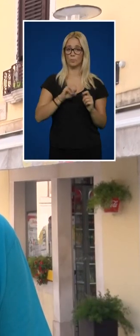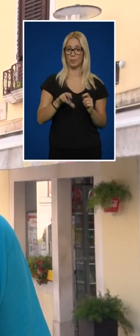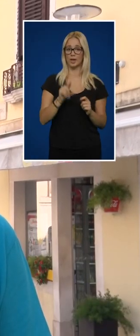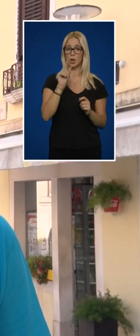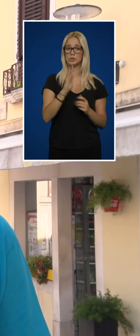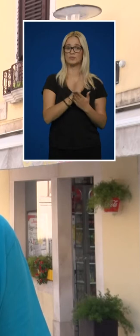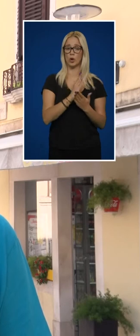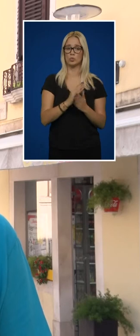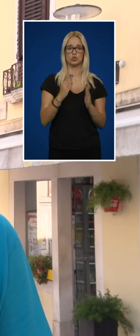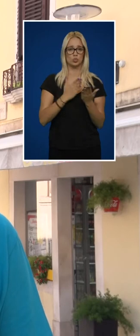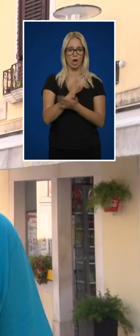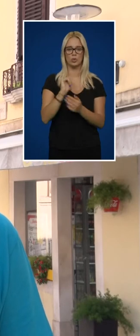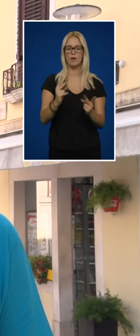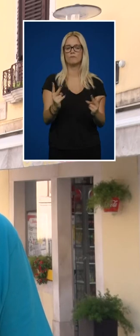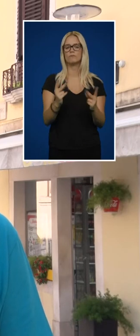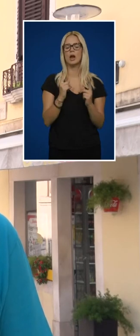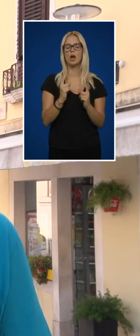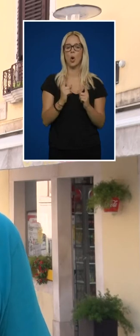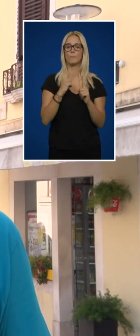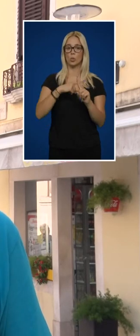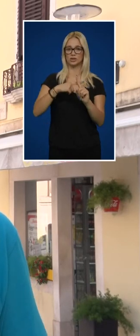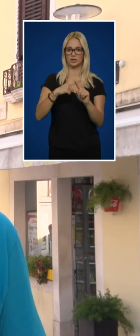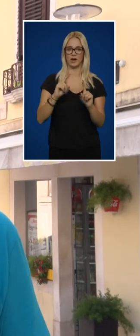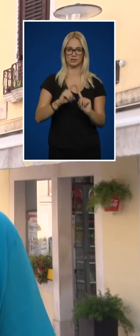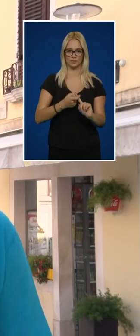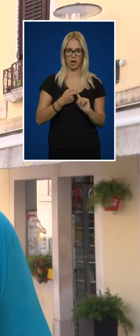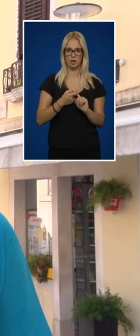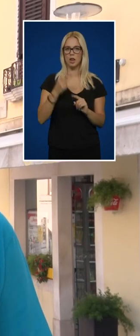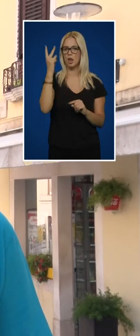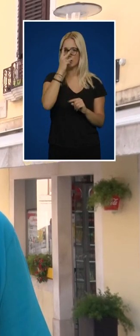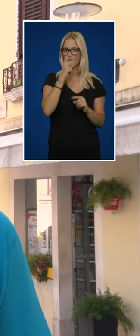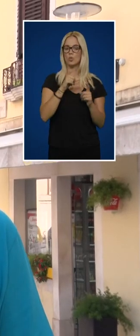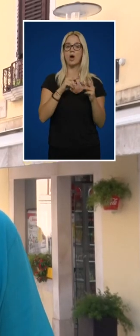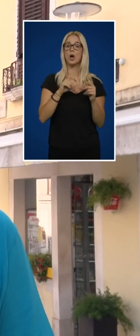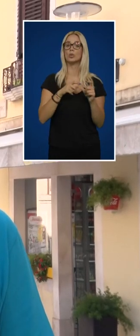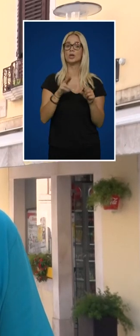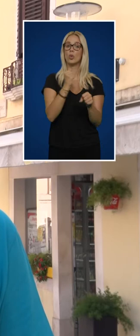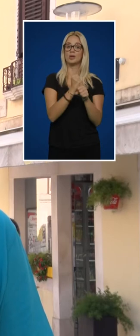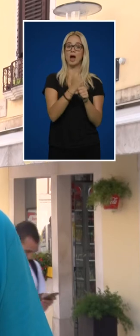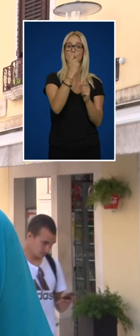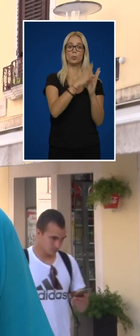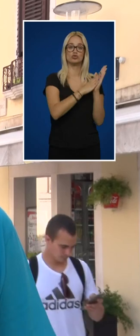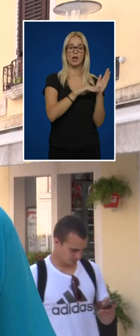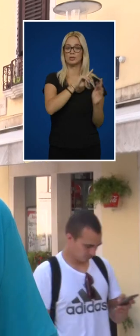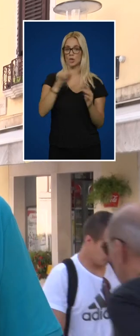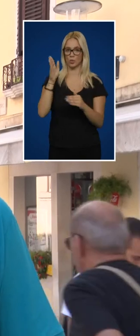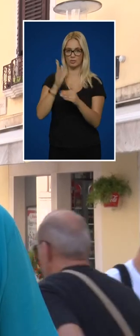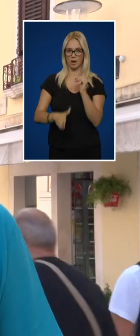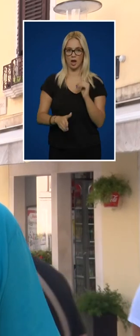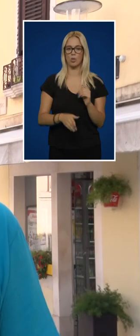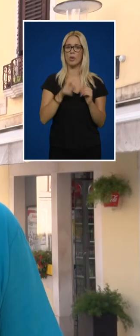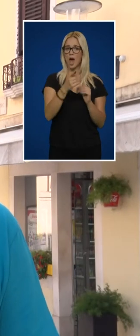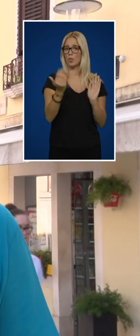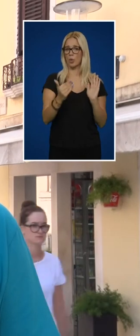i u turističkom smislu vrlo pozitivna stvar, u smislu jednog održivog turizma, koje svaka turistička, ozbiljnija turistička destinacija teži. Ja naravno